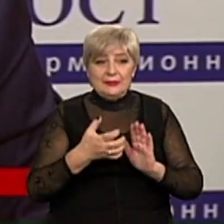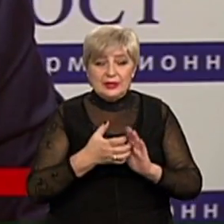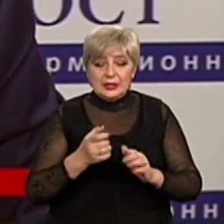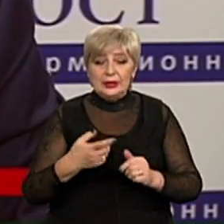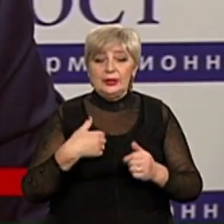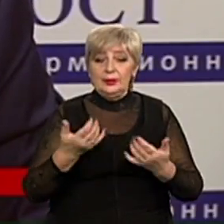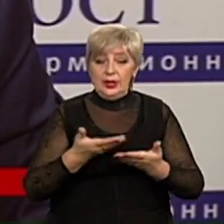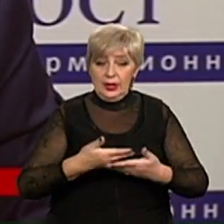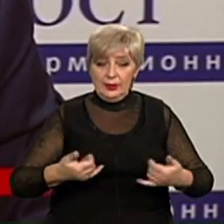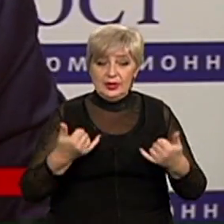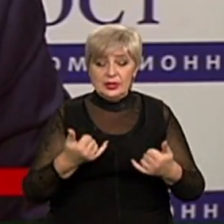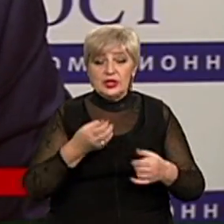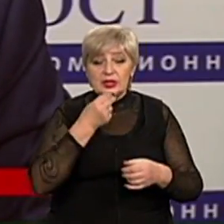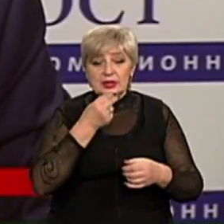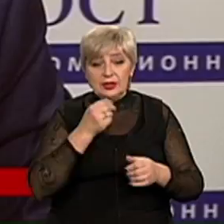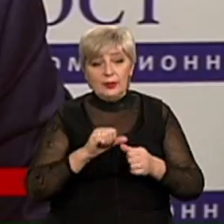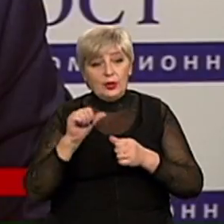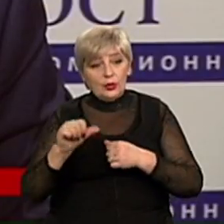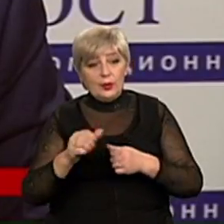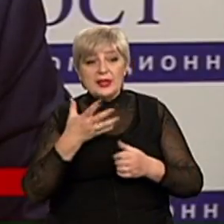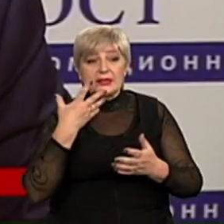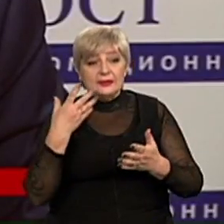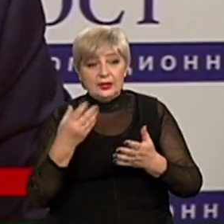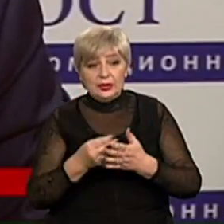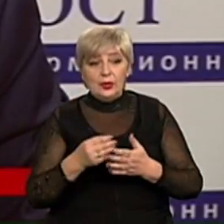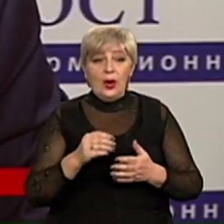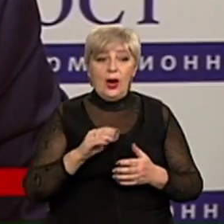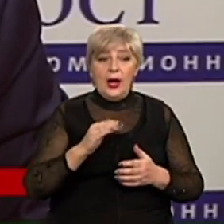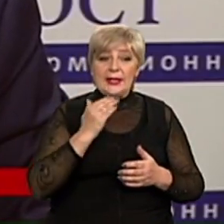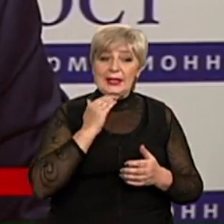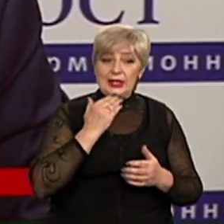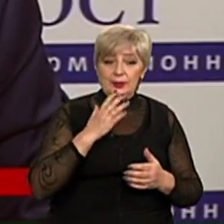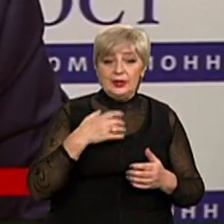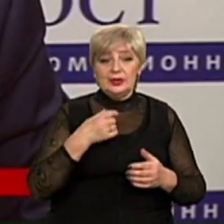сейчас едим картошку, кроме своей, египетскую, белорусскую.